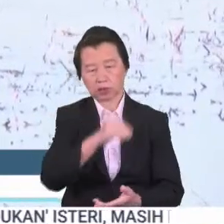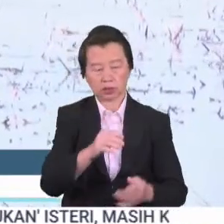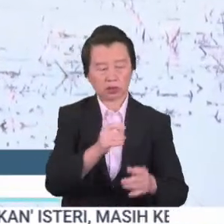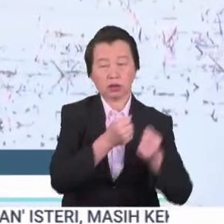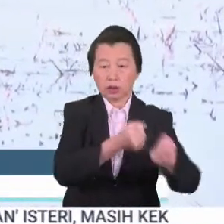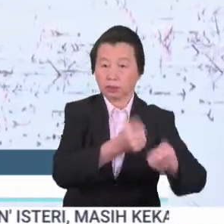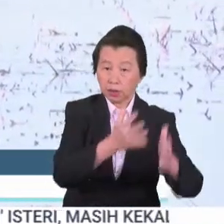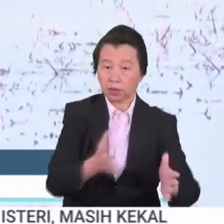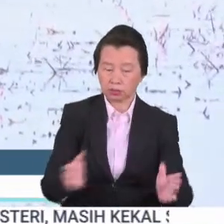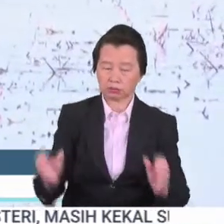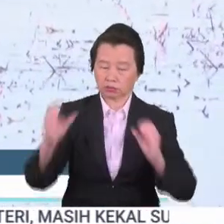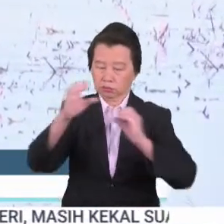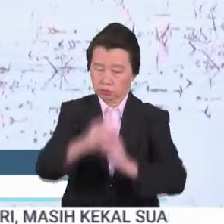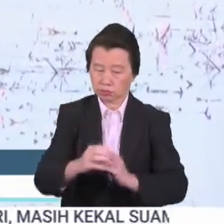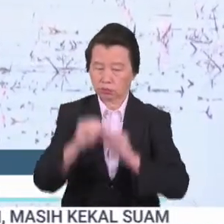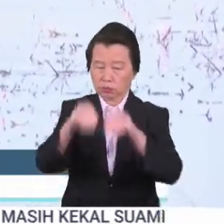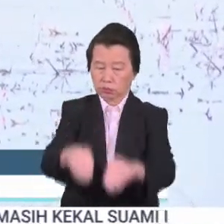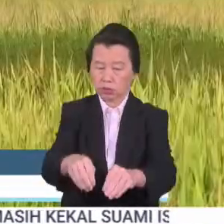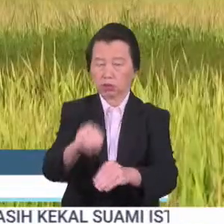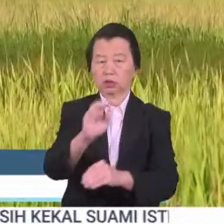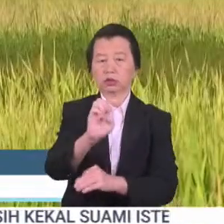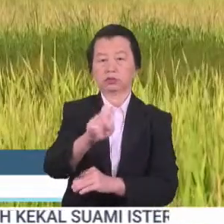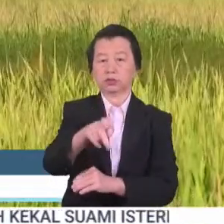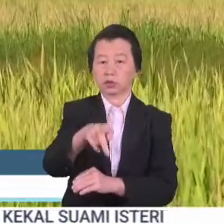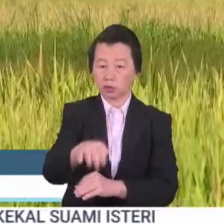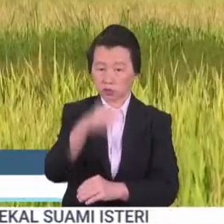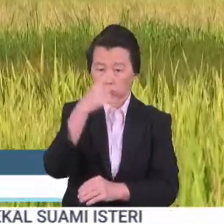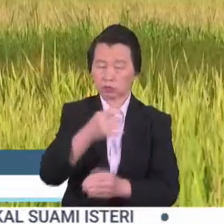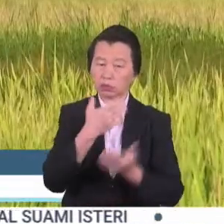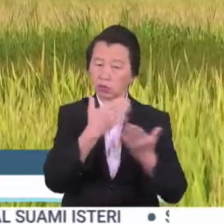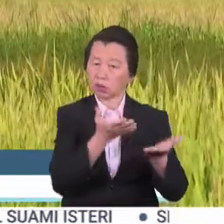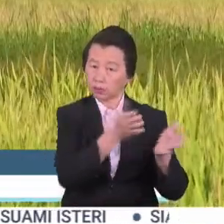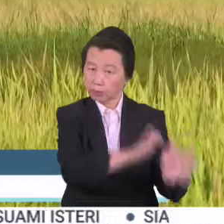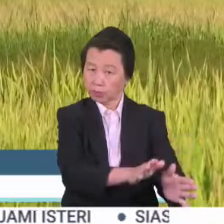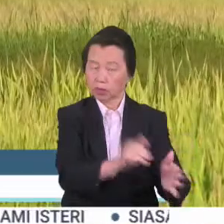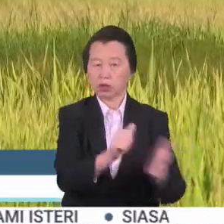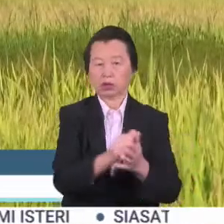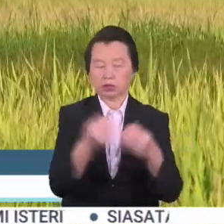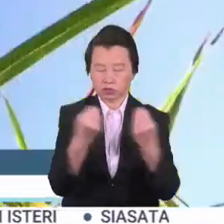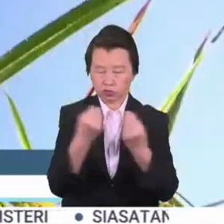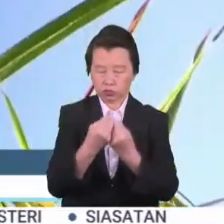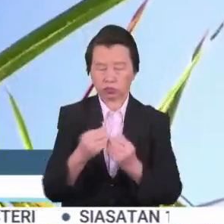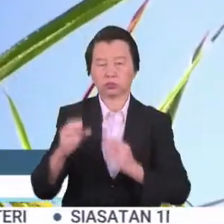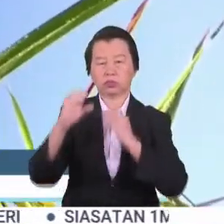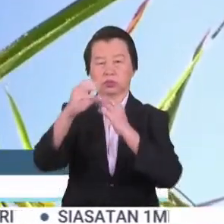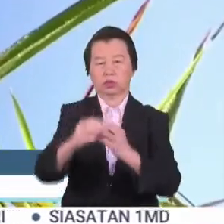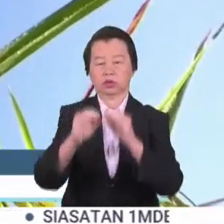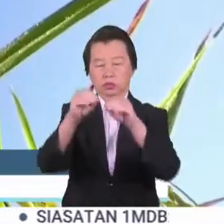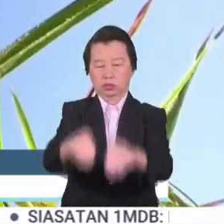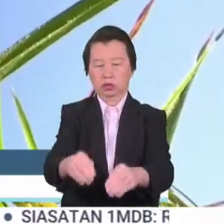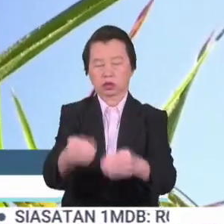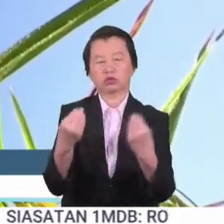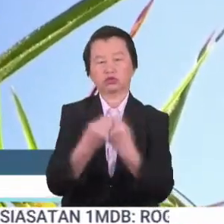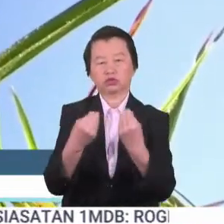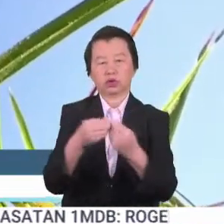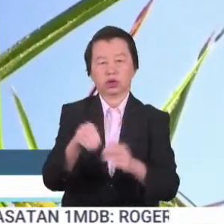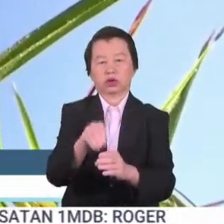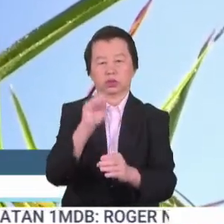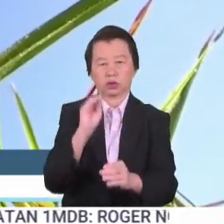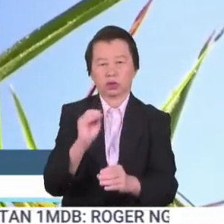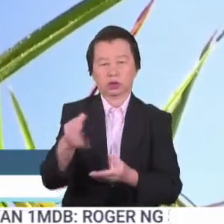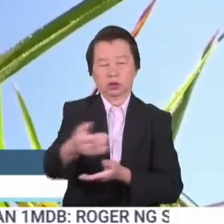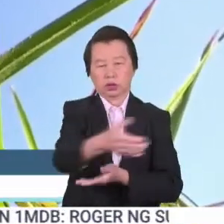KW jamin hari tua golongan tersebut mekanisme dan jumlah caruman boleh ditentukan berdasarkan jumlah pengeluaran